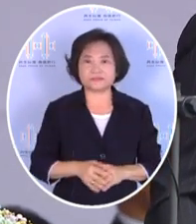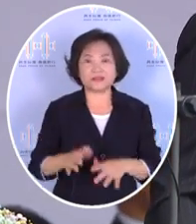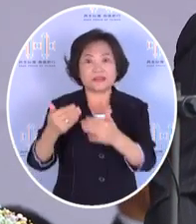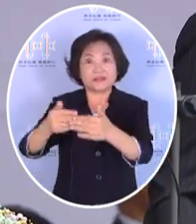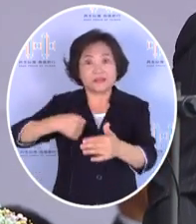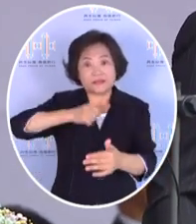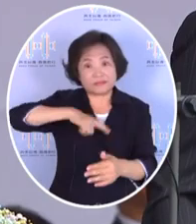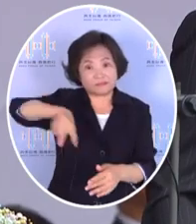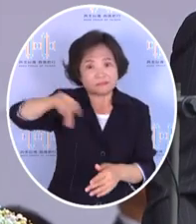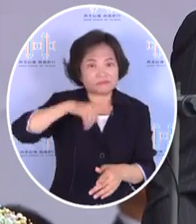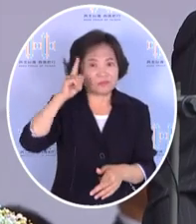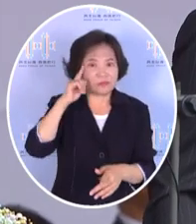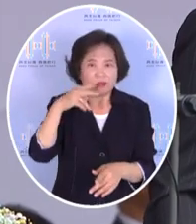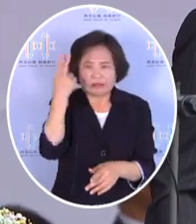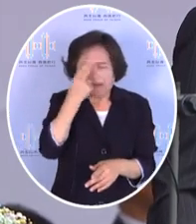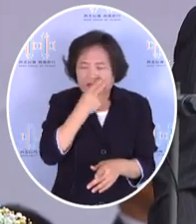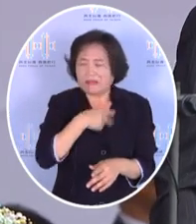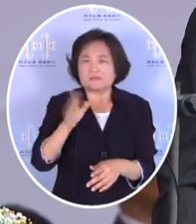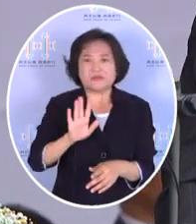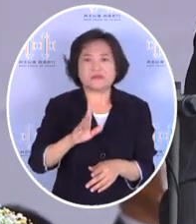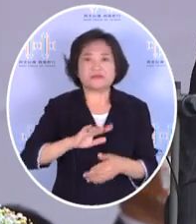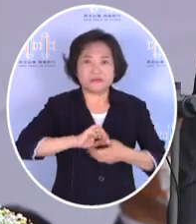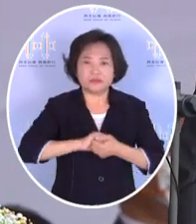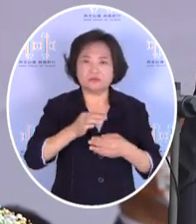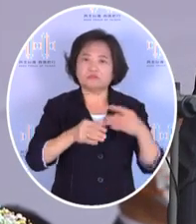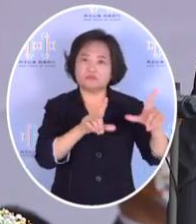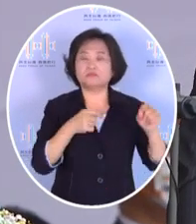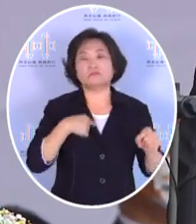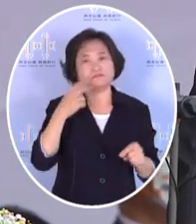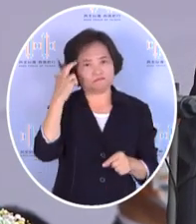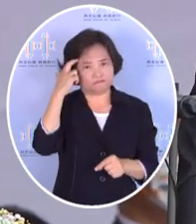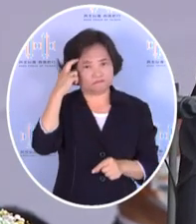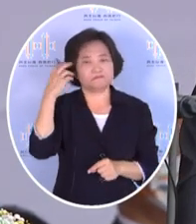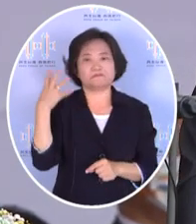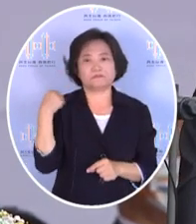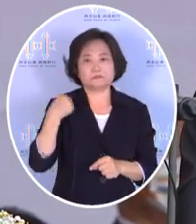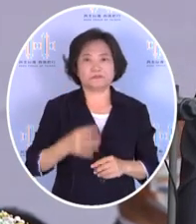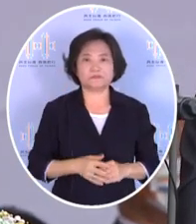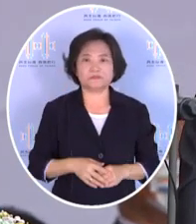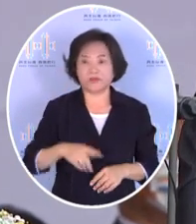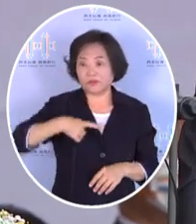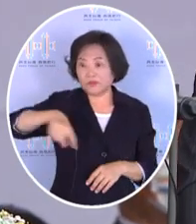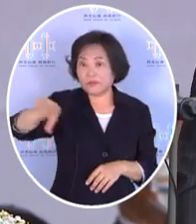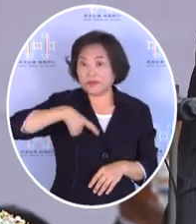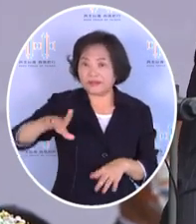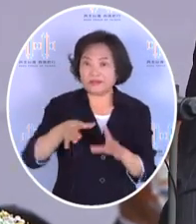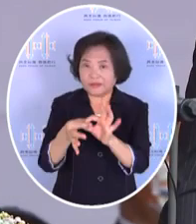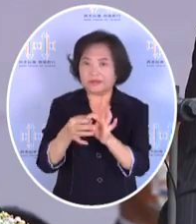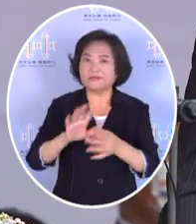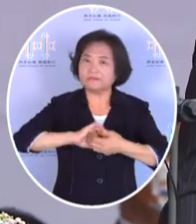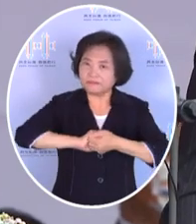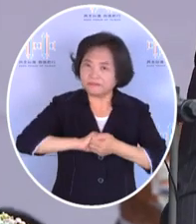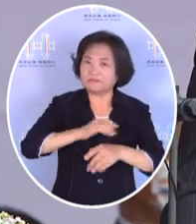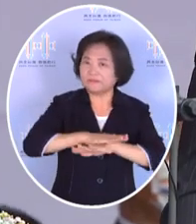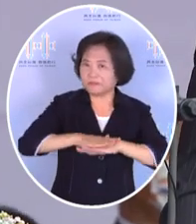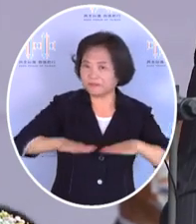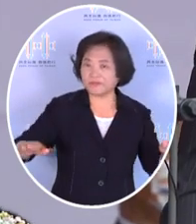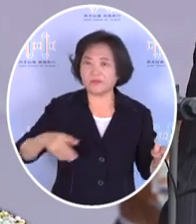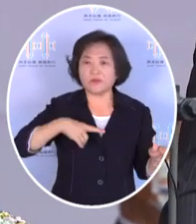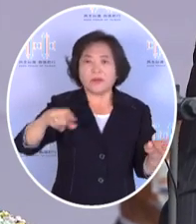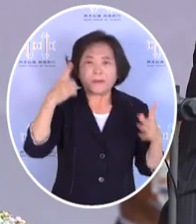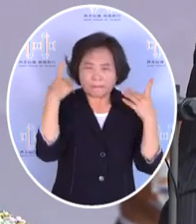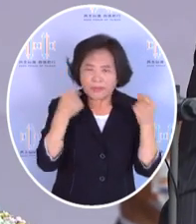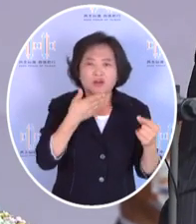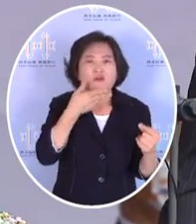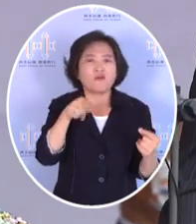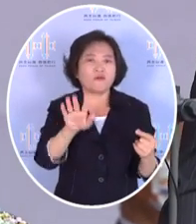我们不会冒进，也会坚守原则。维持两岸关系的稳定是两岸共同的利